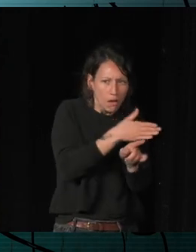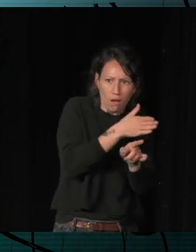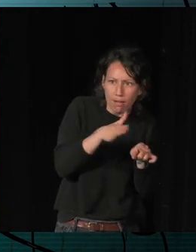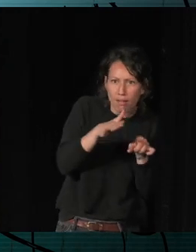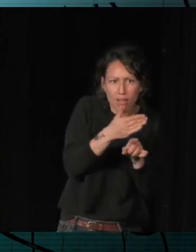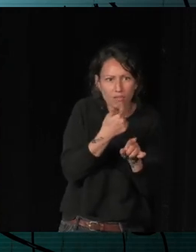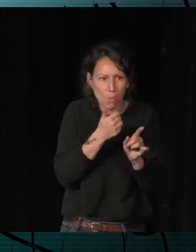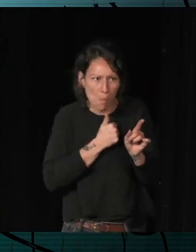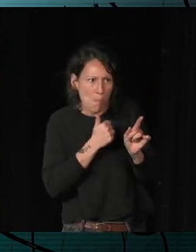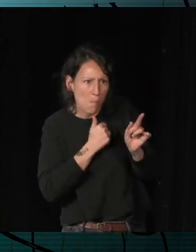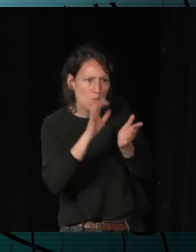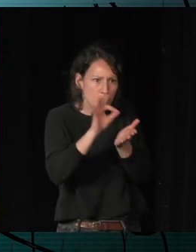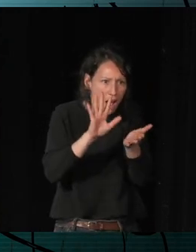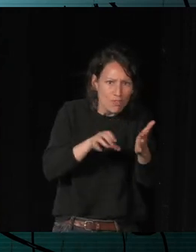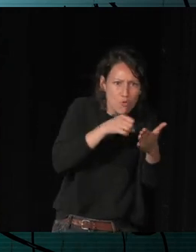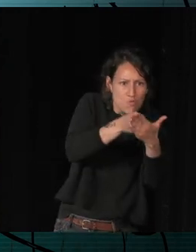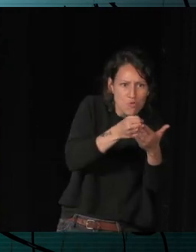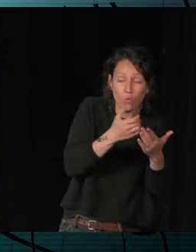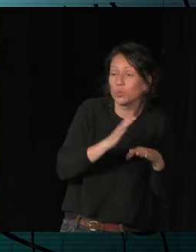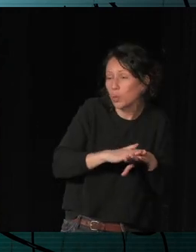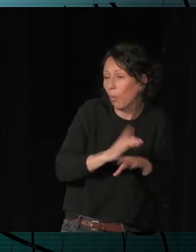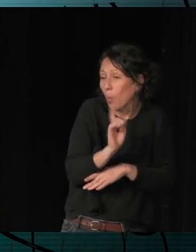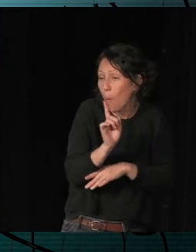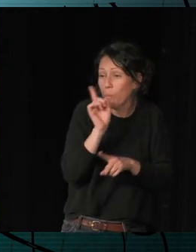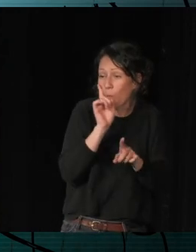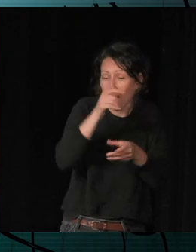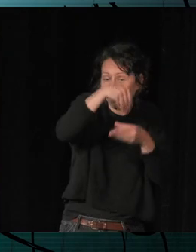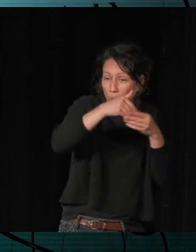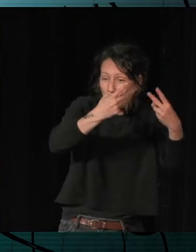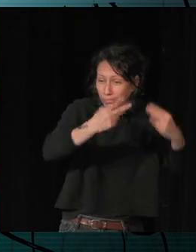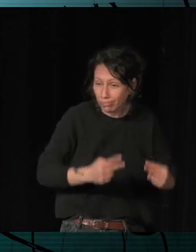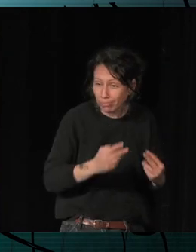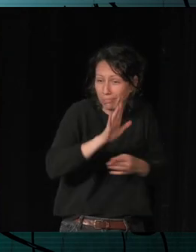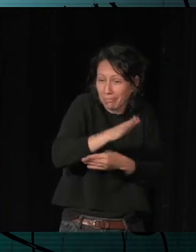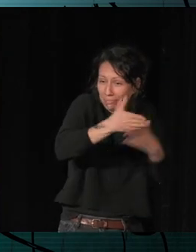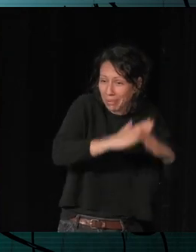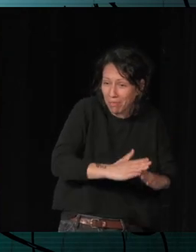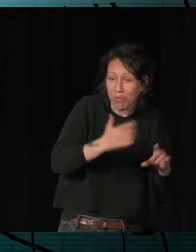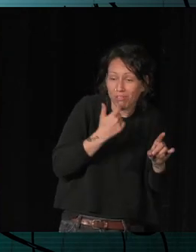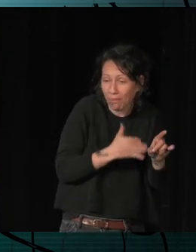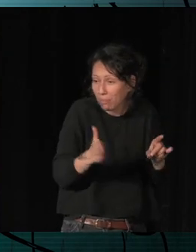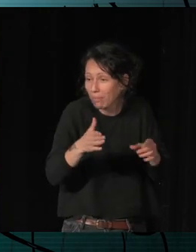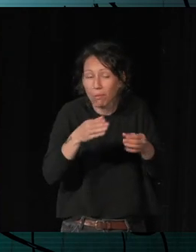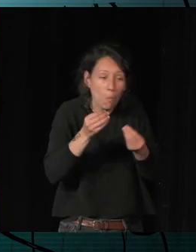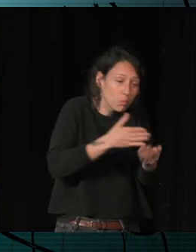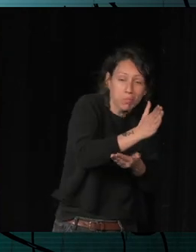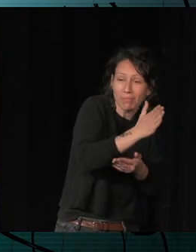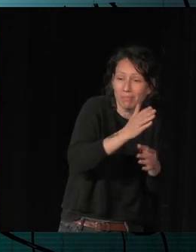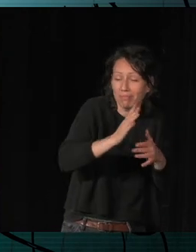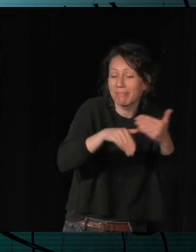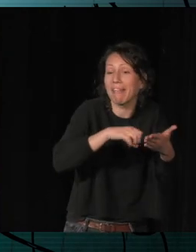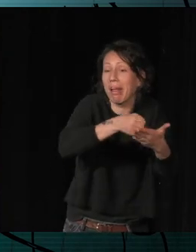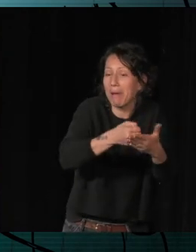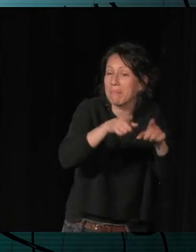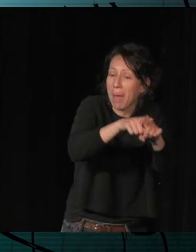forcément ça changera peut-être d'ailleurs futur bref et donc voilà c'était vraiment une énorme différence de narration puisque le joueur reste